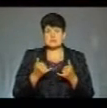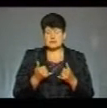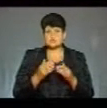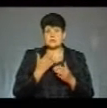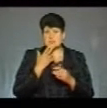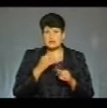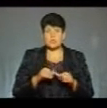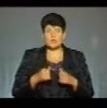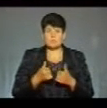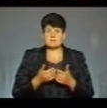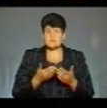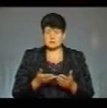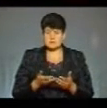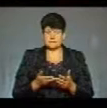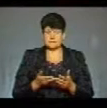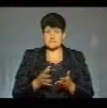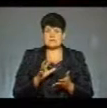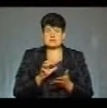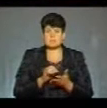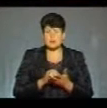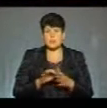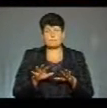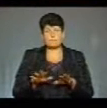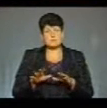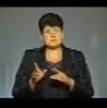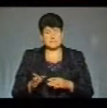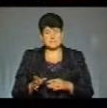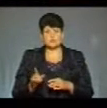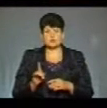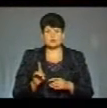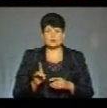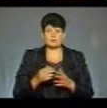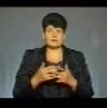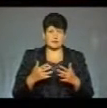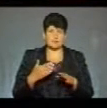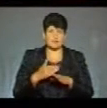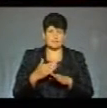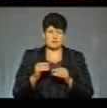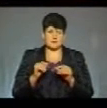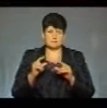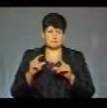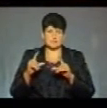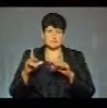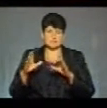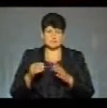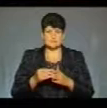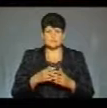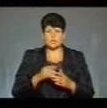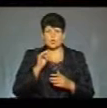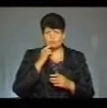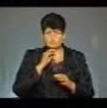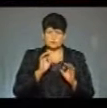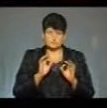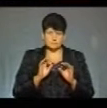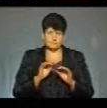комісія займає позицію, що декілька етапів підняття тарифів до економічно